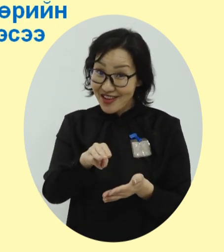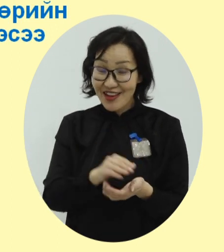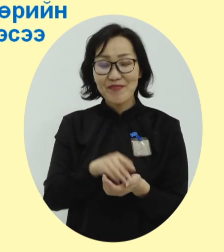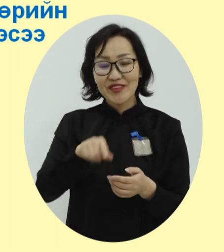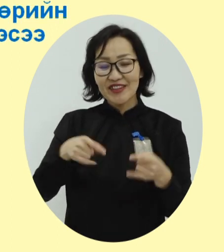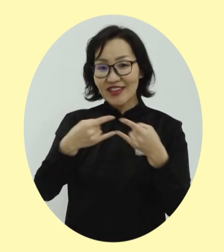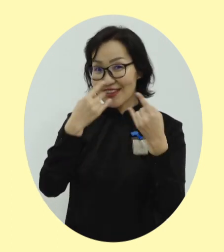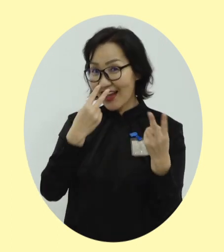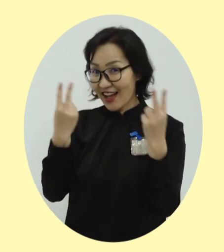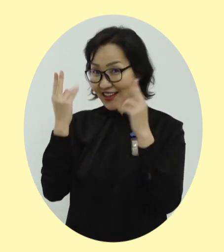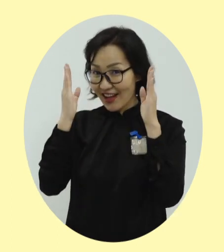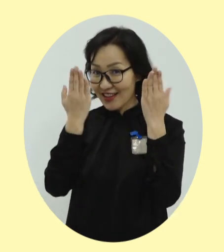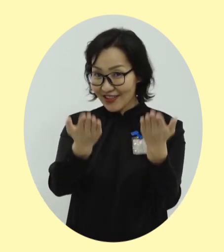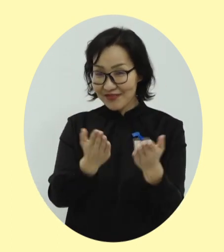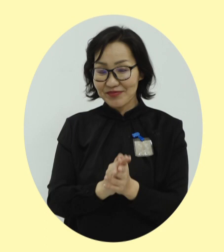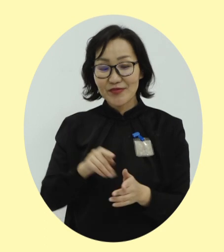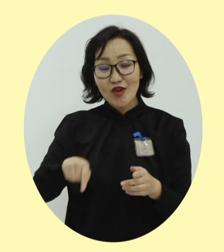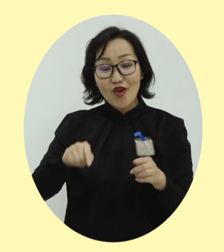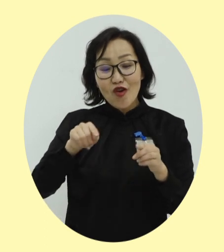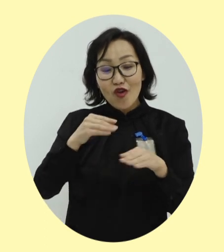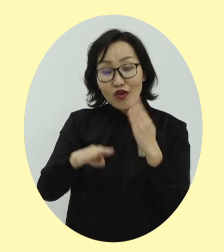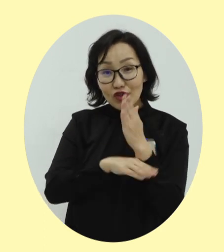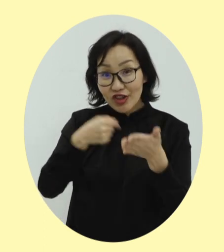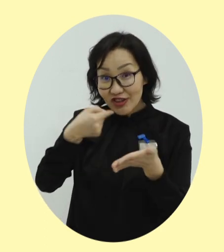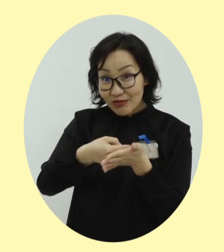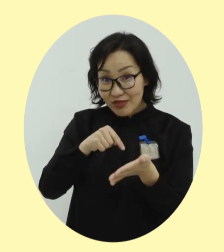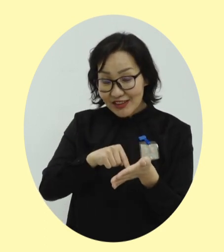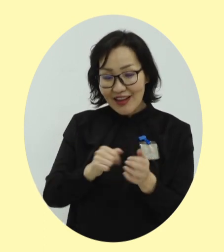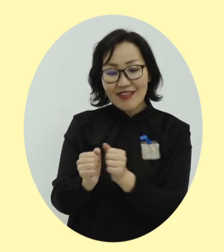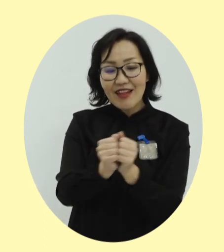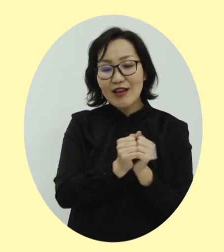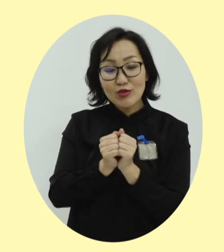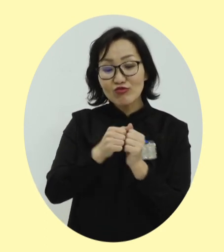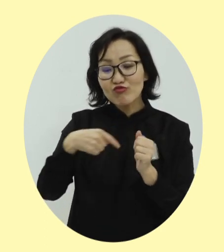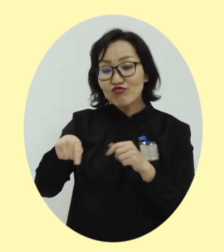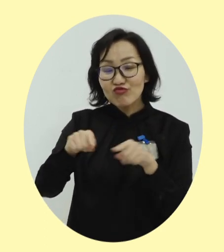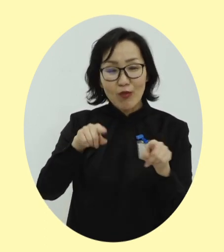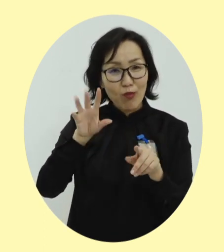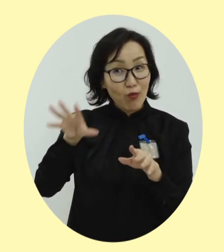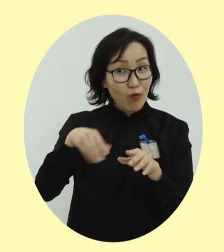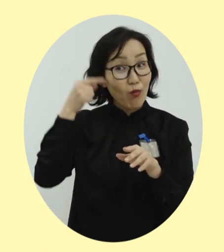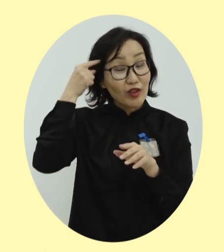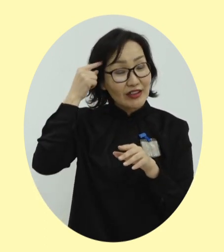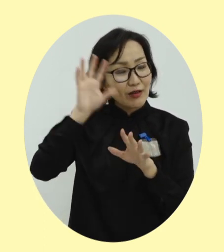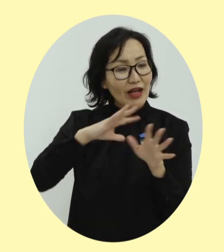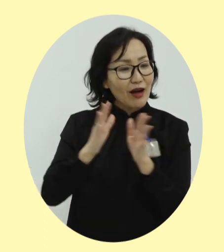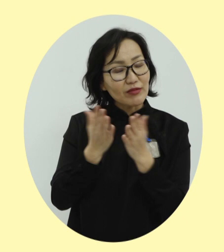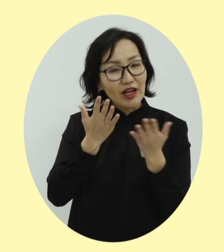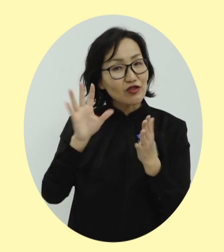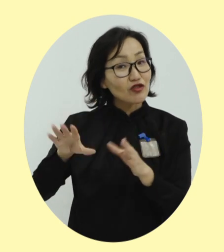За, тэгвэл дэлгэцэнд анхаарлаа хандуулаарай. Өдрийн тэмдэглэлийн тухай найзуудын бодлыг бүгдээрээ хамтдаа сонсъё.